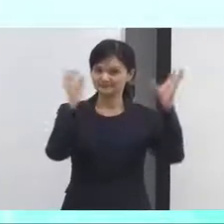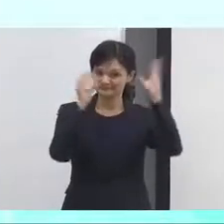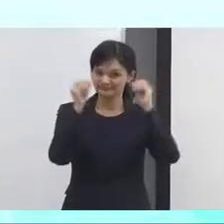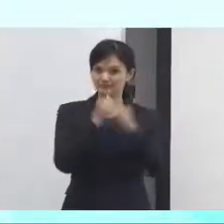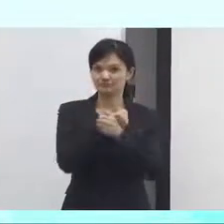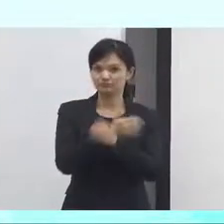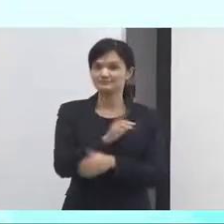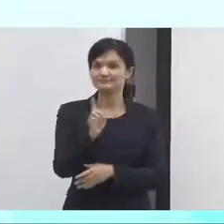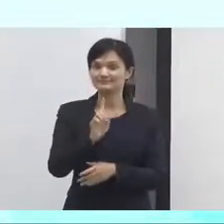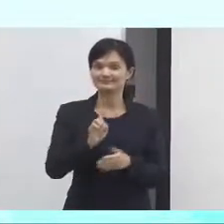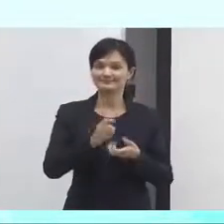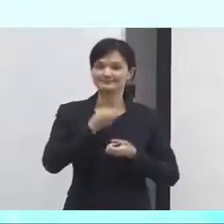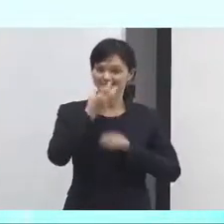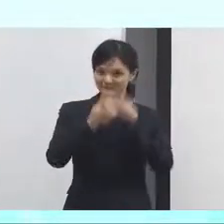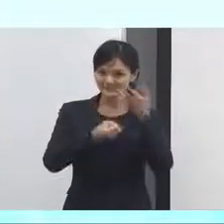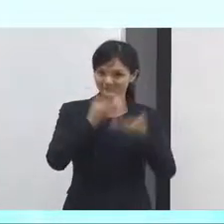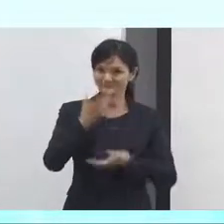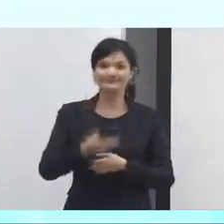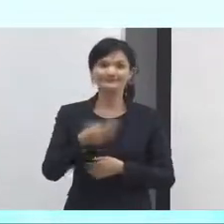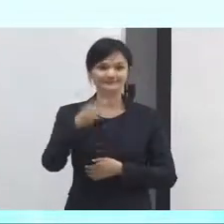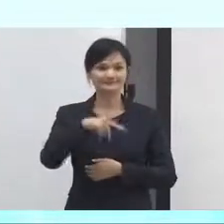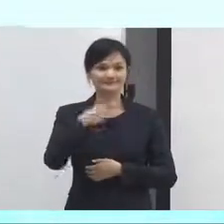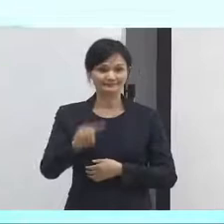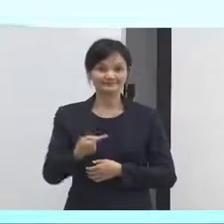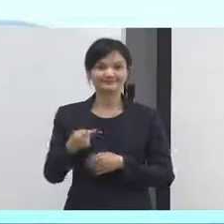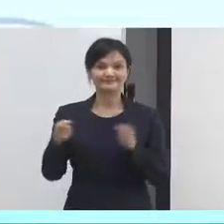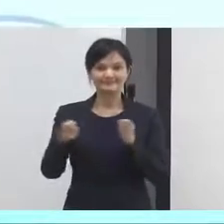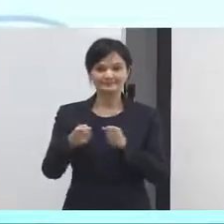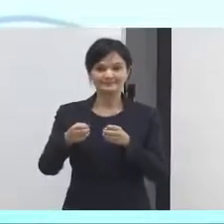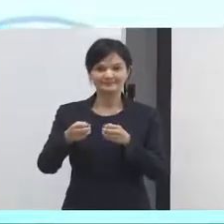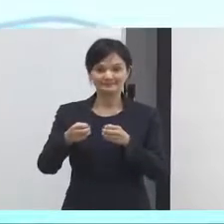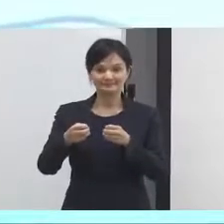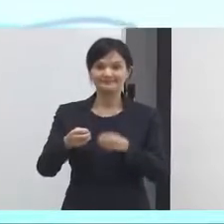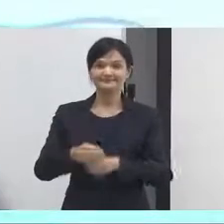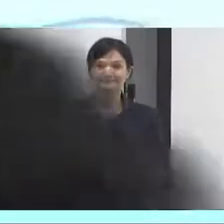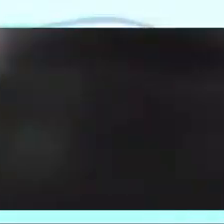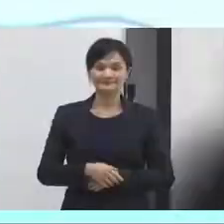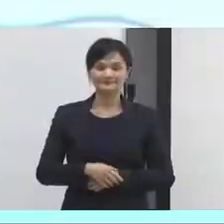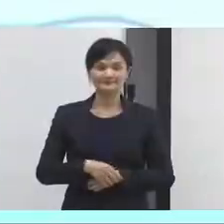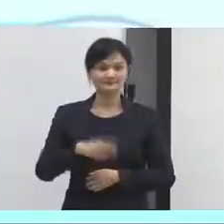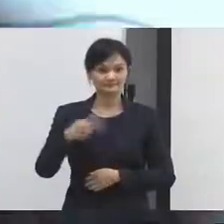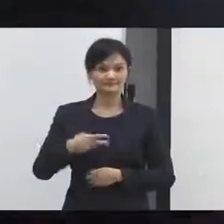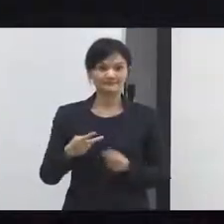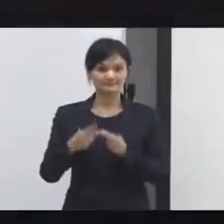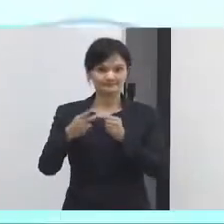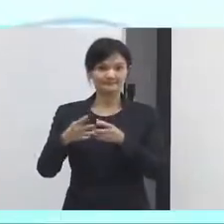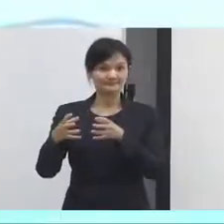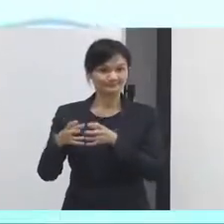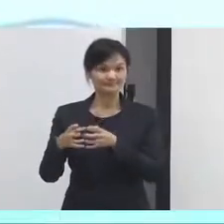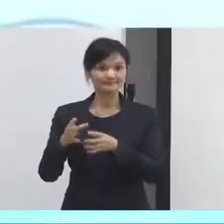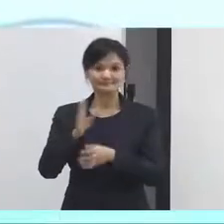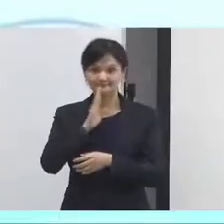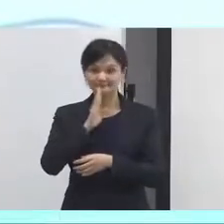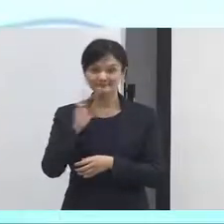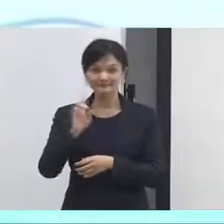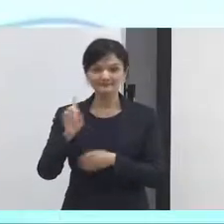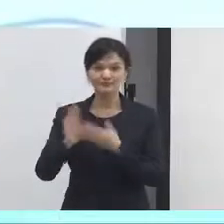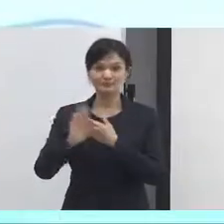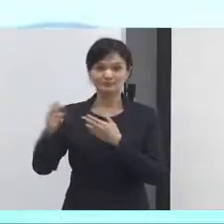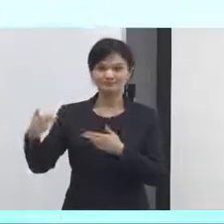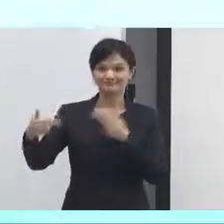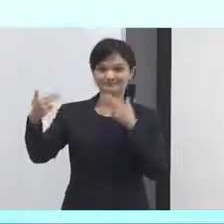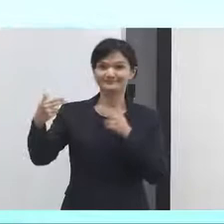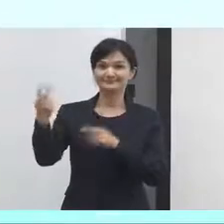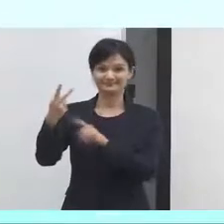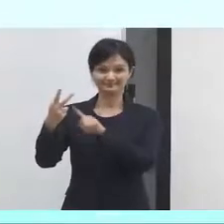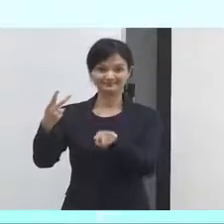验做分享，然后接下来会有一个简短在前面的语谈讨论。那第二部分我们会有两位在国外的远距讲者跟我们分享